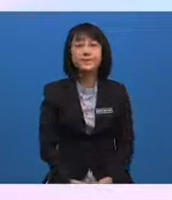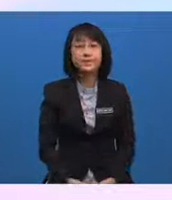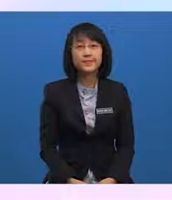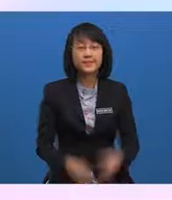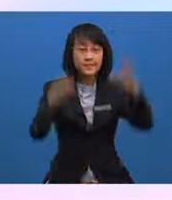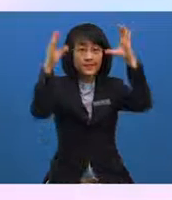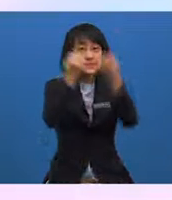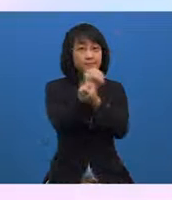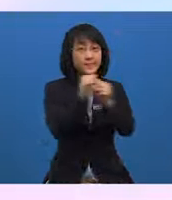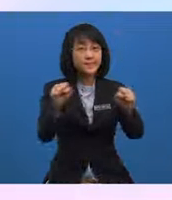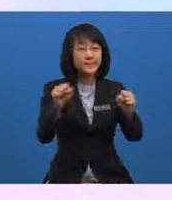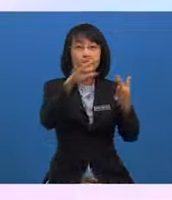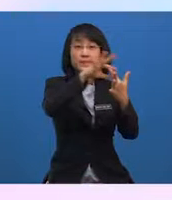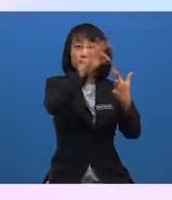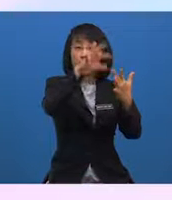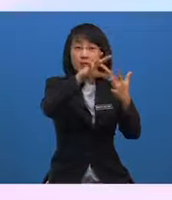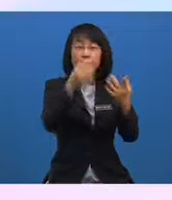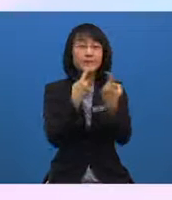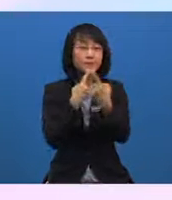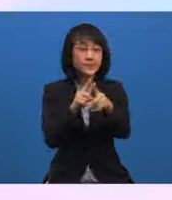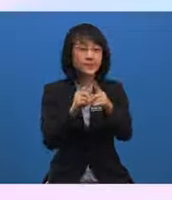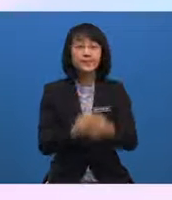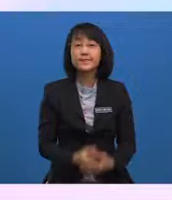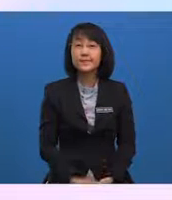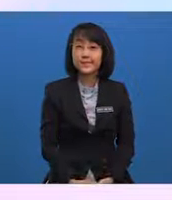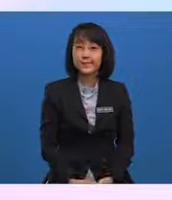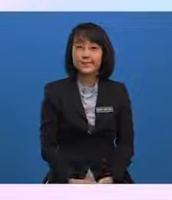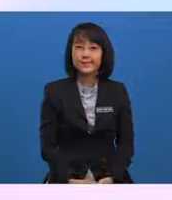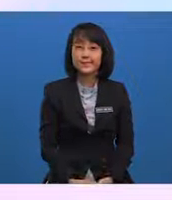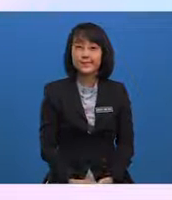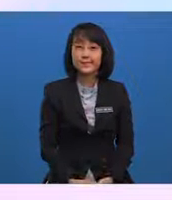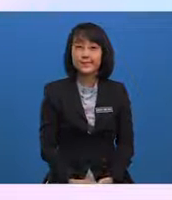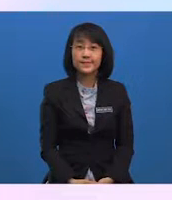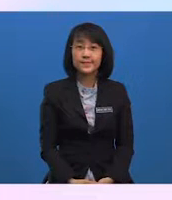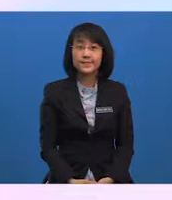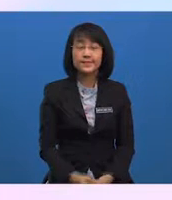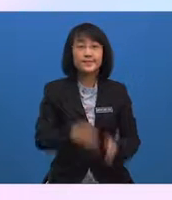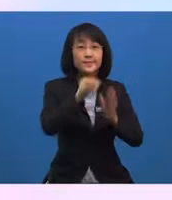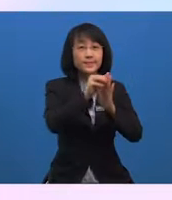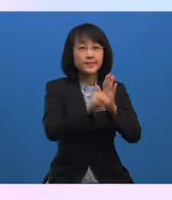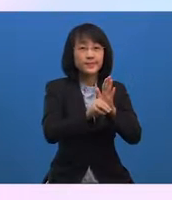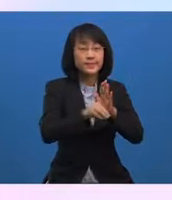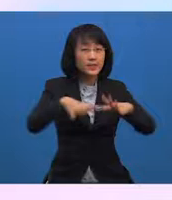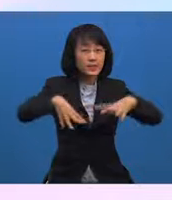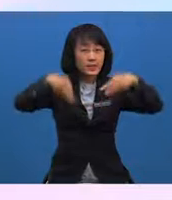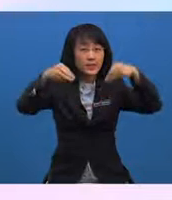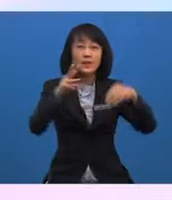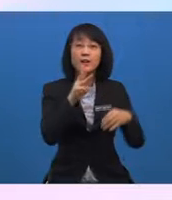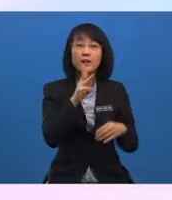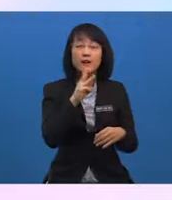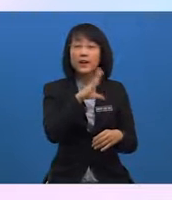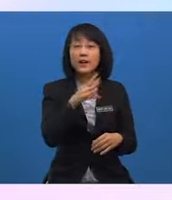telah sediakan pilihan jawapan. Antaranya ialah menyerap air dan nutrien dari